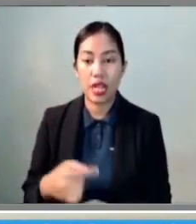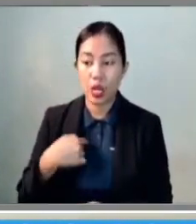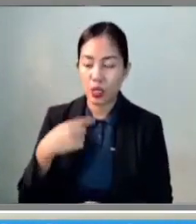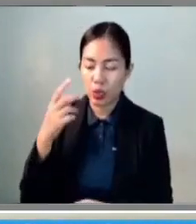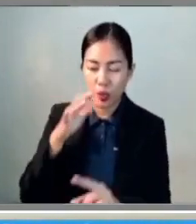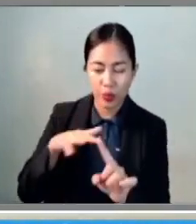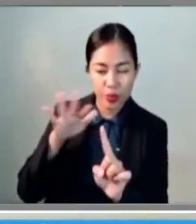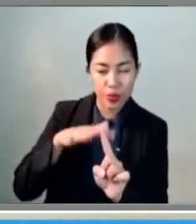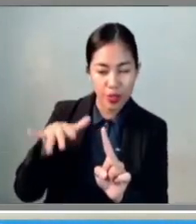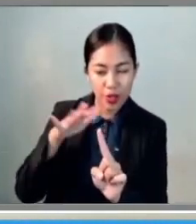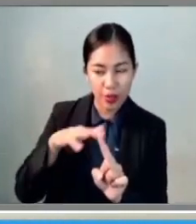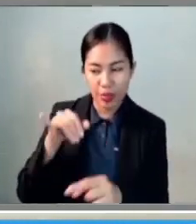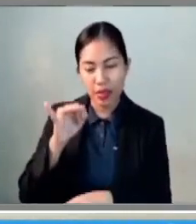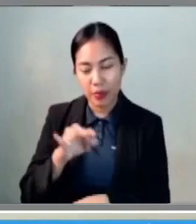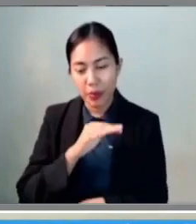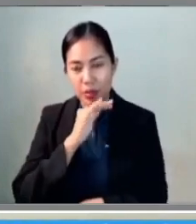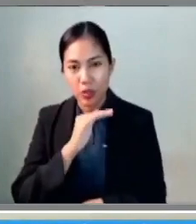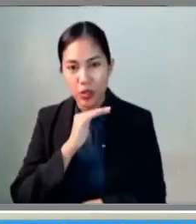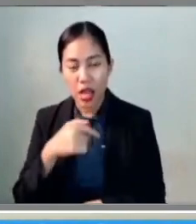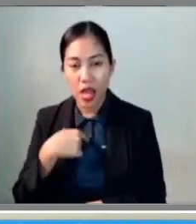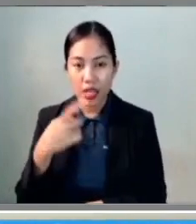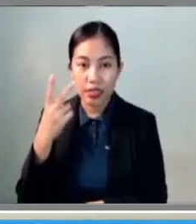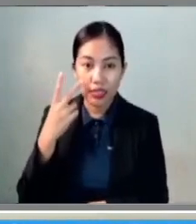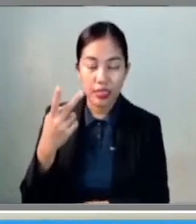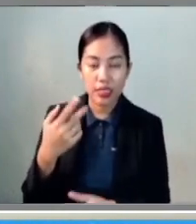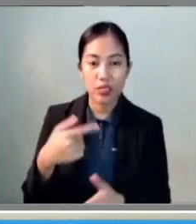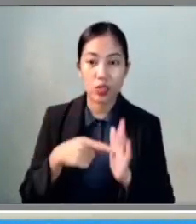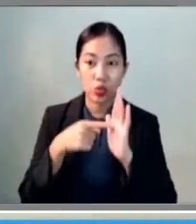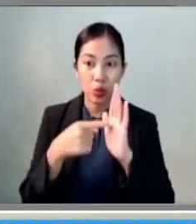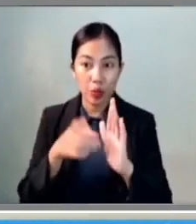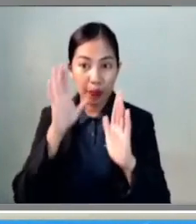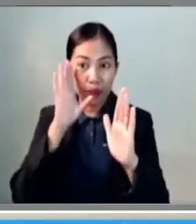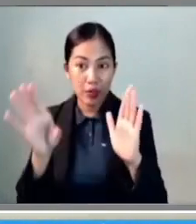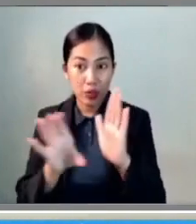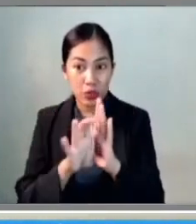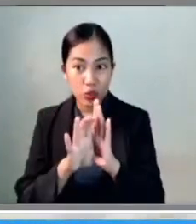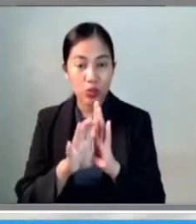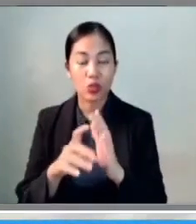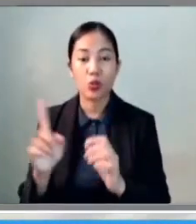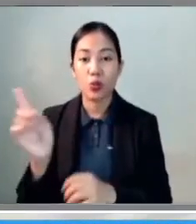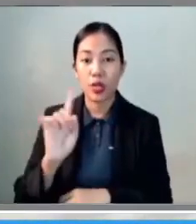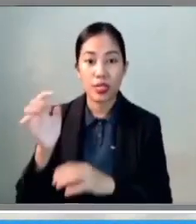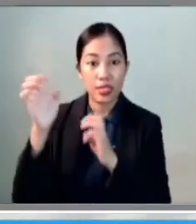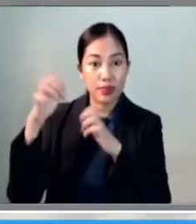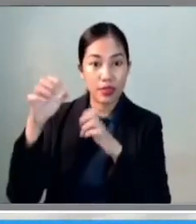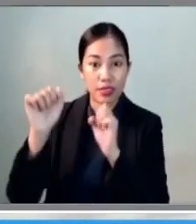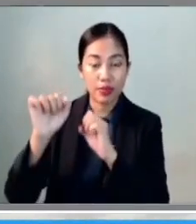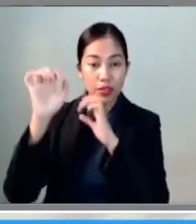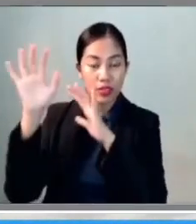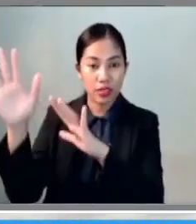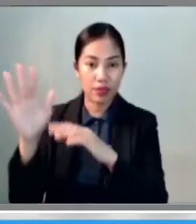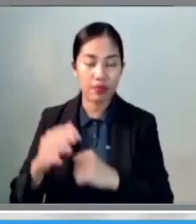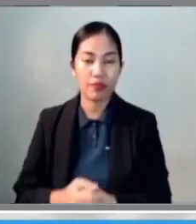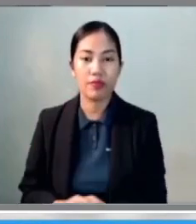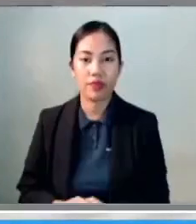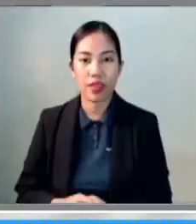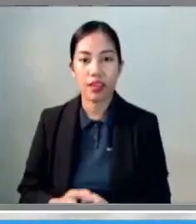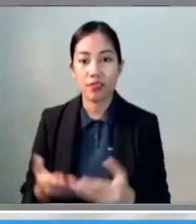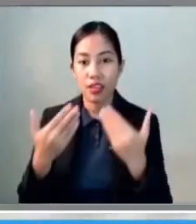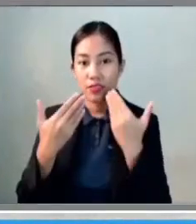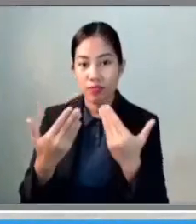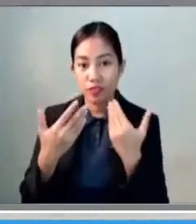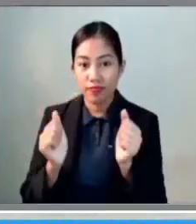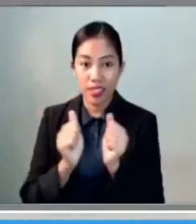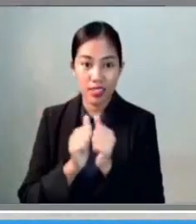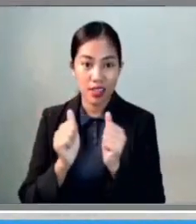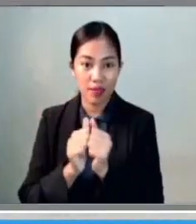siya. Pinapakitaan ko siya ng pictures kung ano yung pwede niyang i-expect sa mountain. Thankful din si Mommy sa mga kasama sa hike na